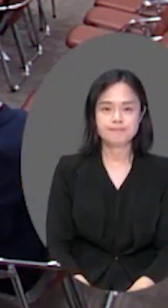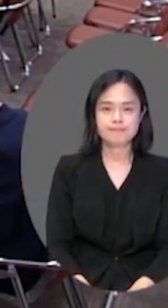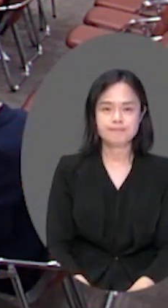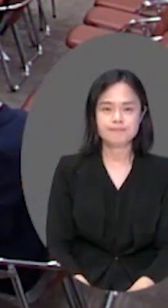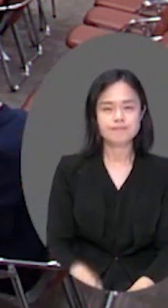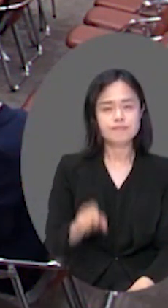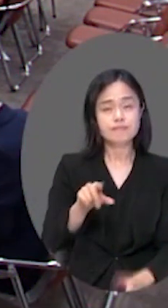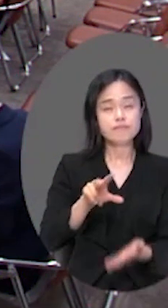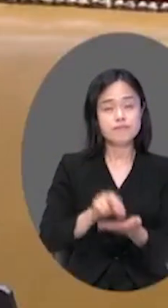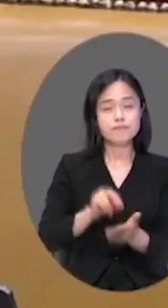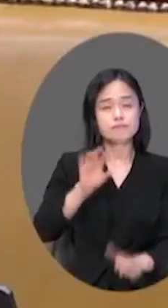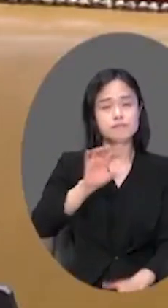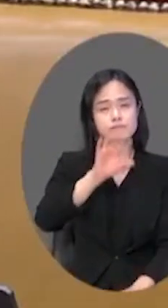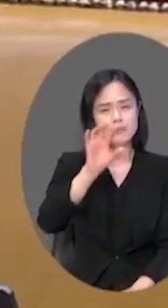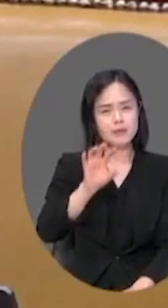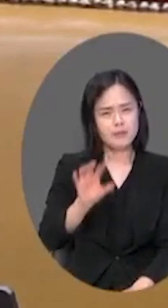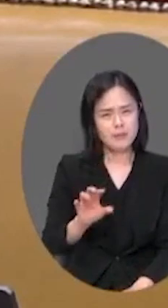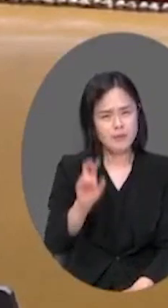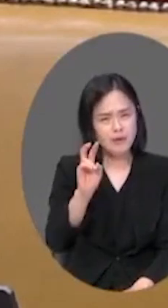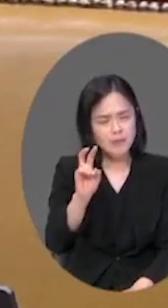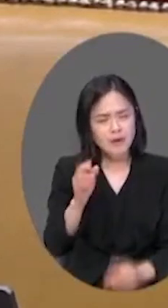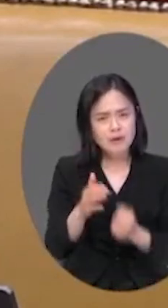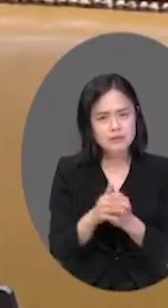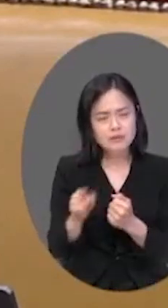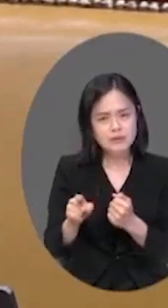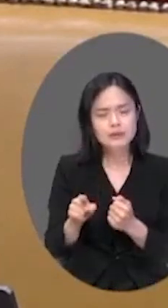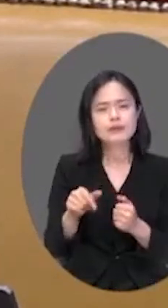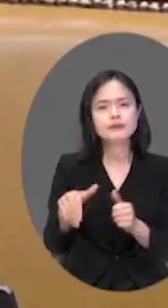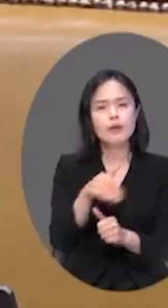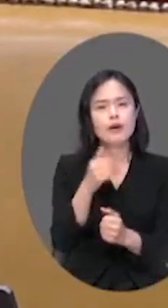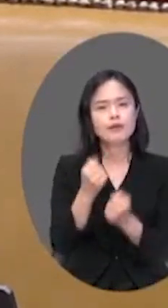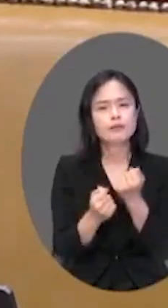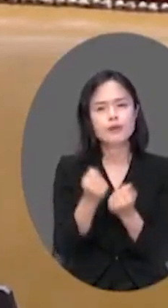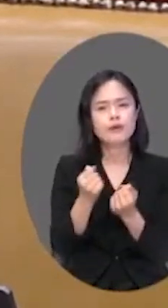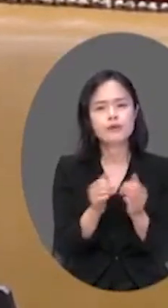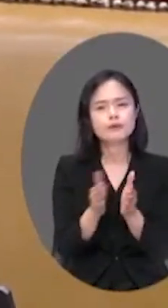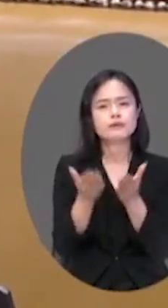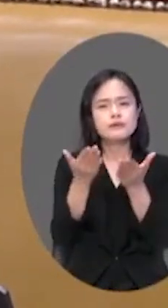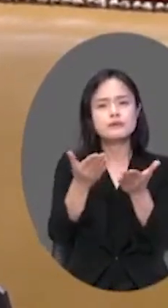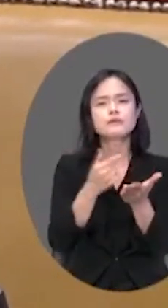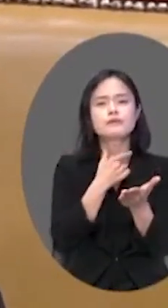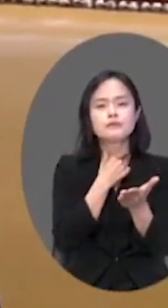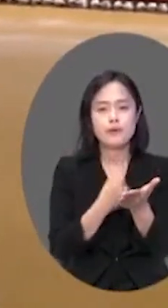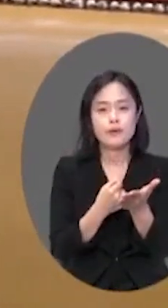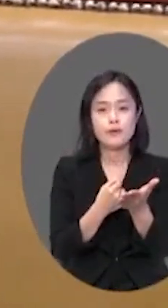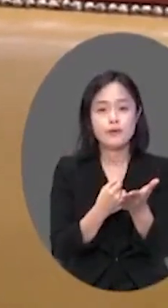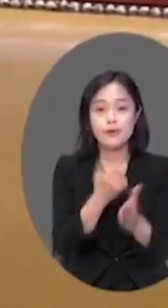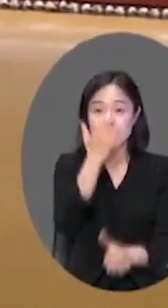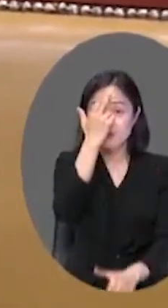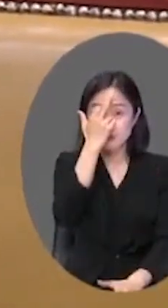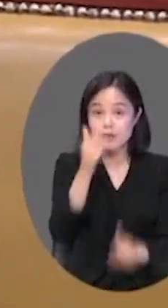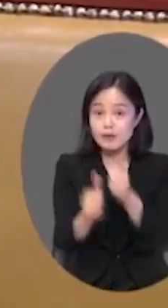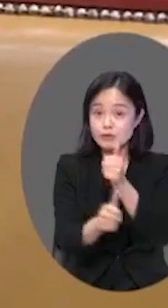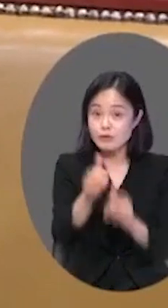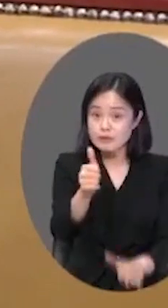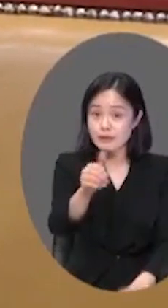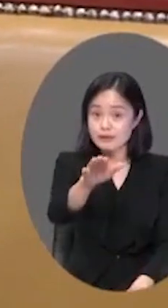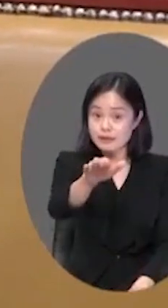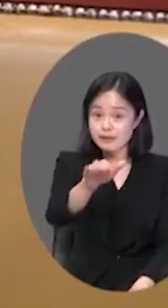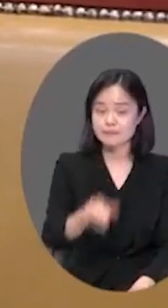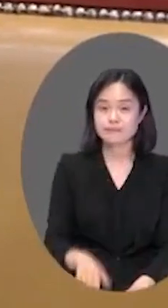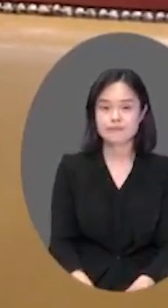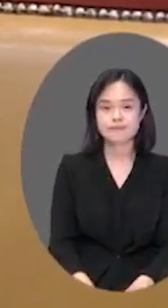것 같아서 정리를 다시 한번 하고 넘어가야 될 것 같습니다. 최민희 위원장께서 제가 여야 대표에 대해서 언급하지 않기로